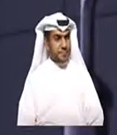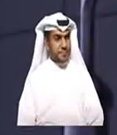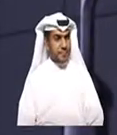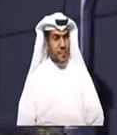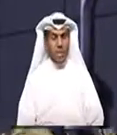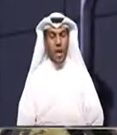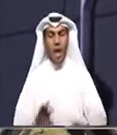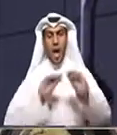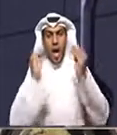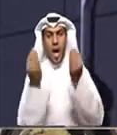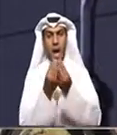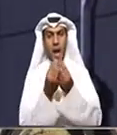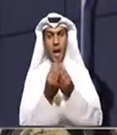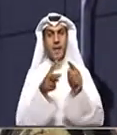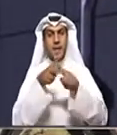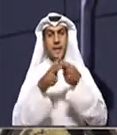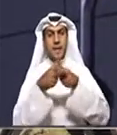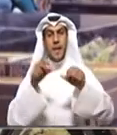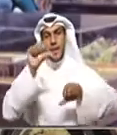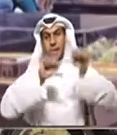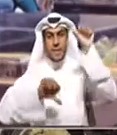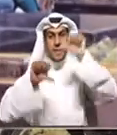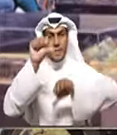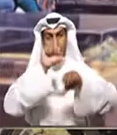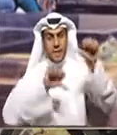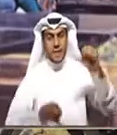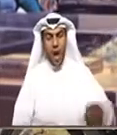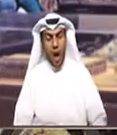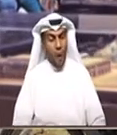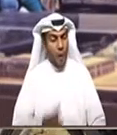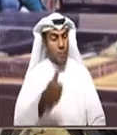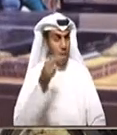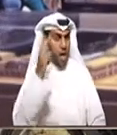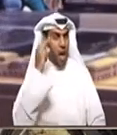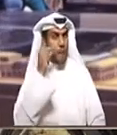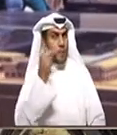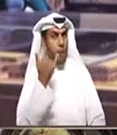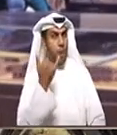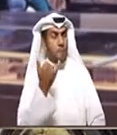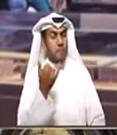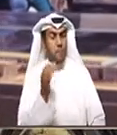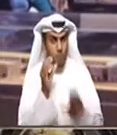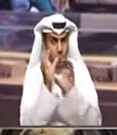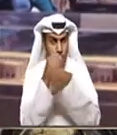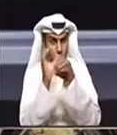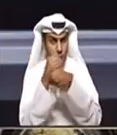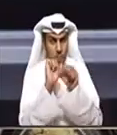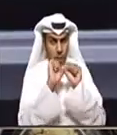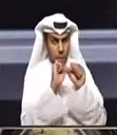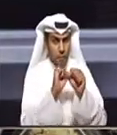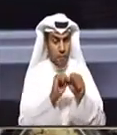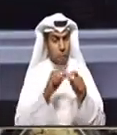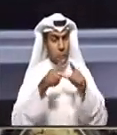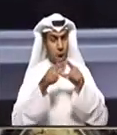أكدت الهيئة العامة للصناعة أن حصول مختبرات الجودة لديها على شهادة الاعتراف من قبل مركز الاعتماد